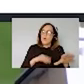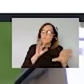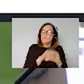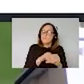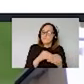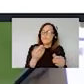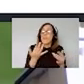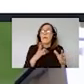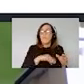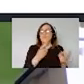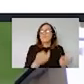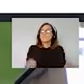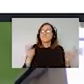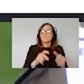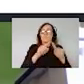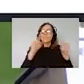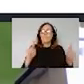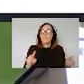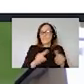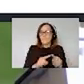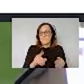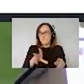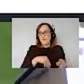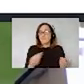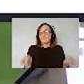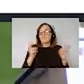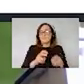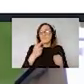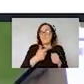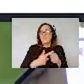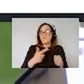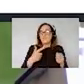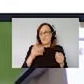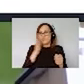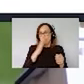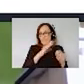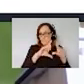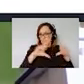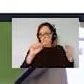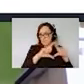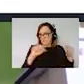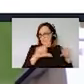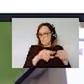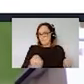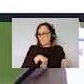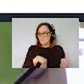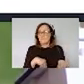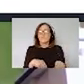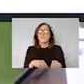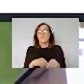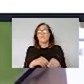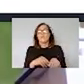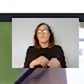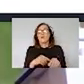kątem, ile tablic możecie Państwo stworzyć i możecie stworzyć 20 tablic, tak jak widzicie to na górze u mnie i te 20 tablic